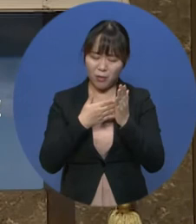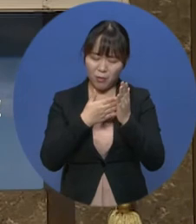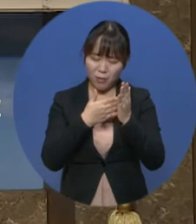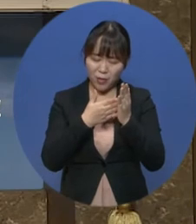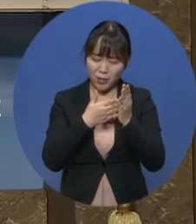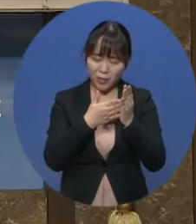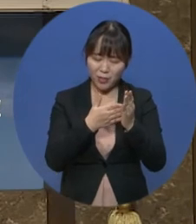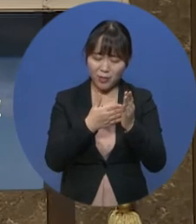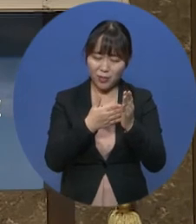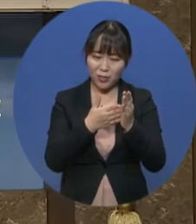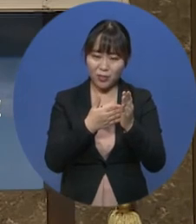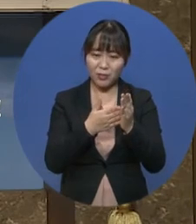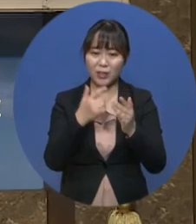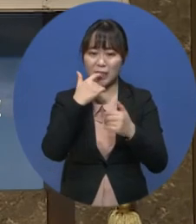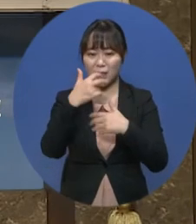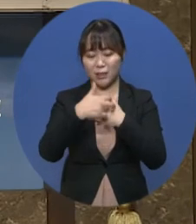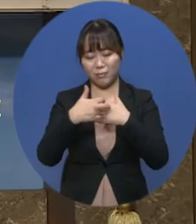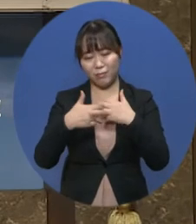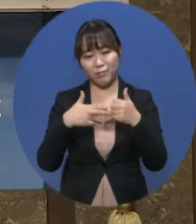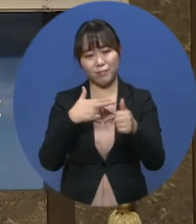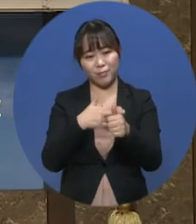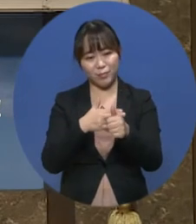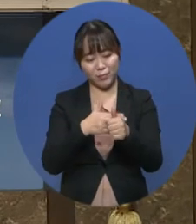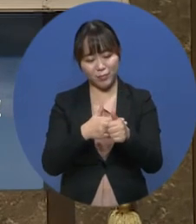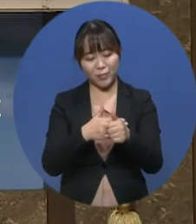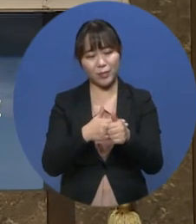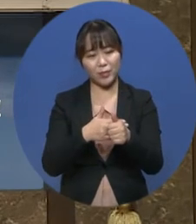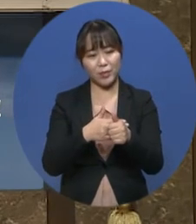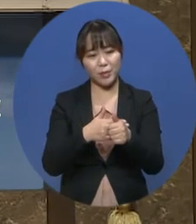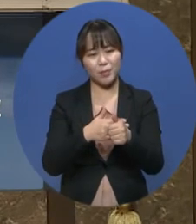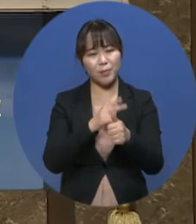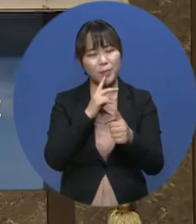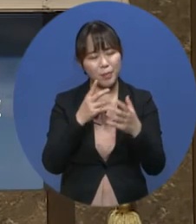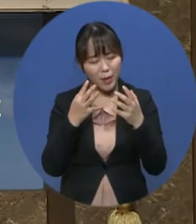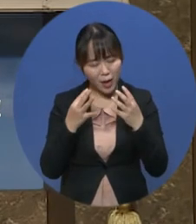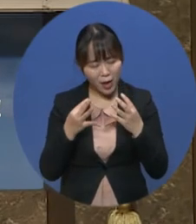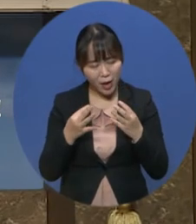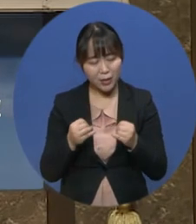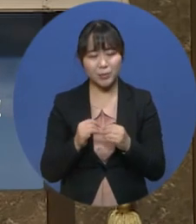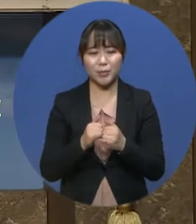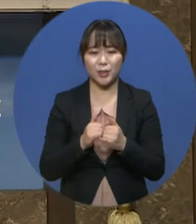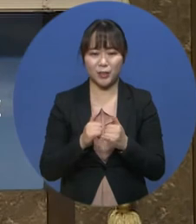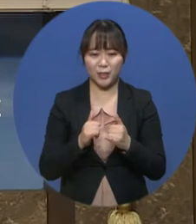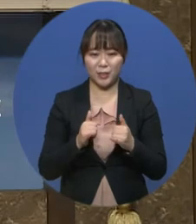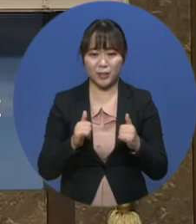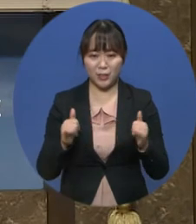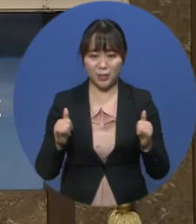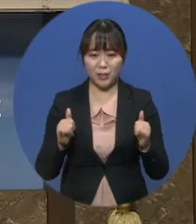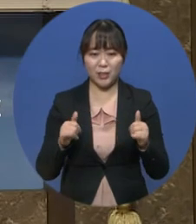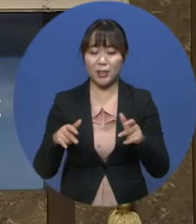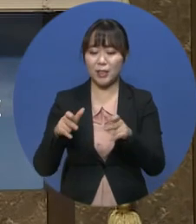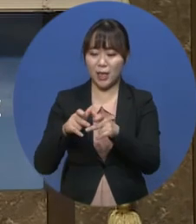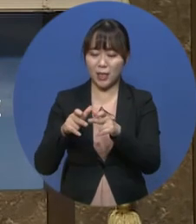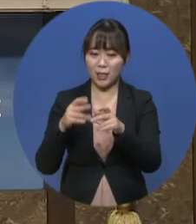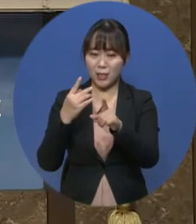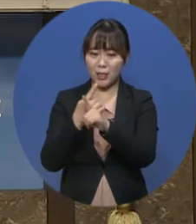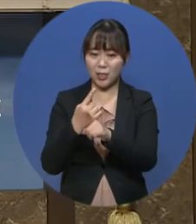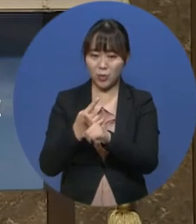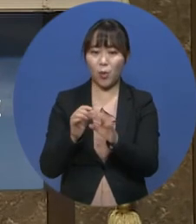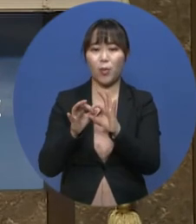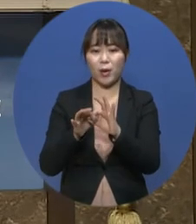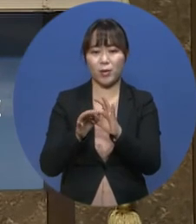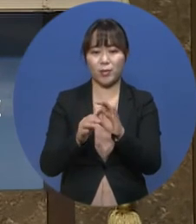건의를 해서 억측과 선생님들의 예 많은 분들이 이 장애인 치료에